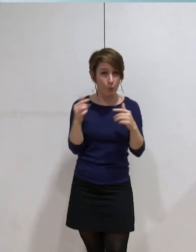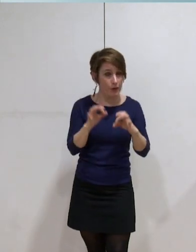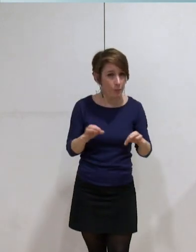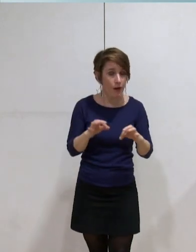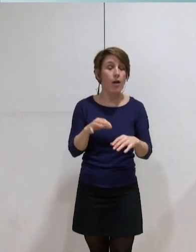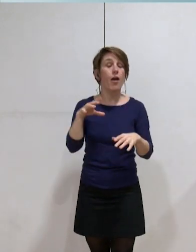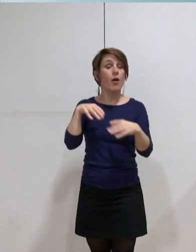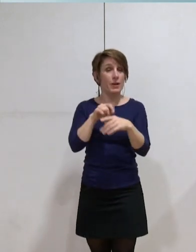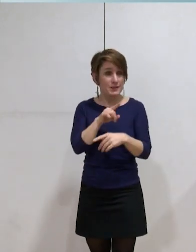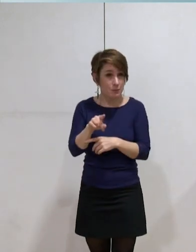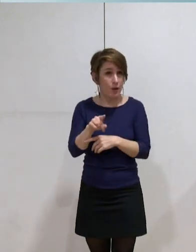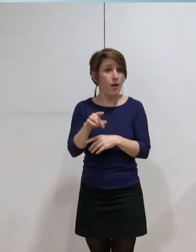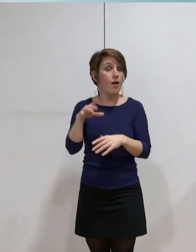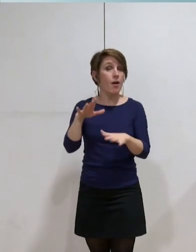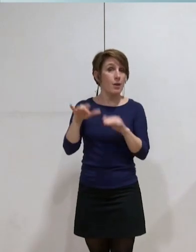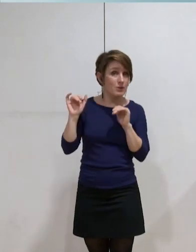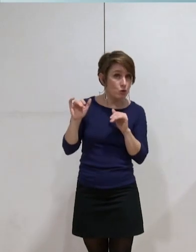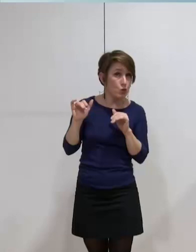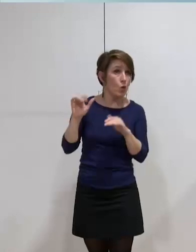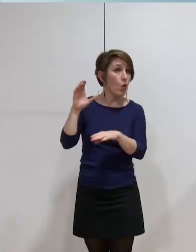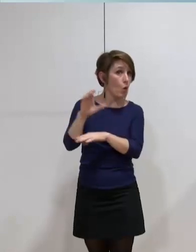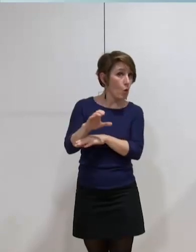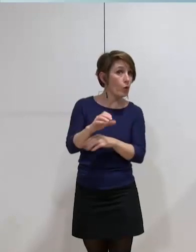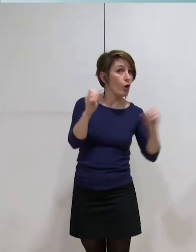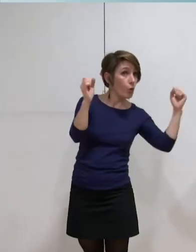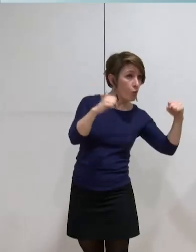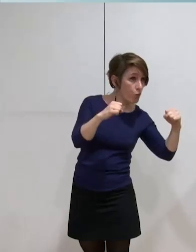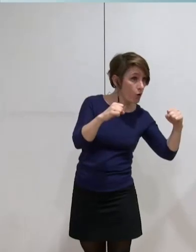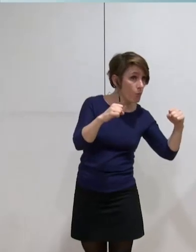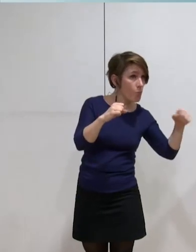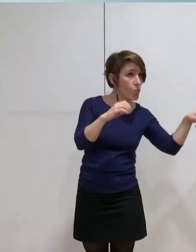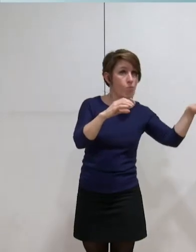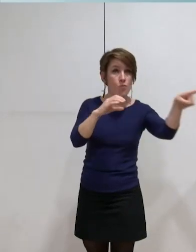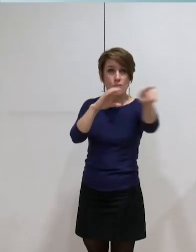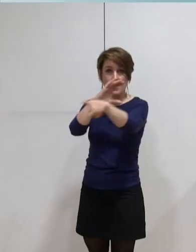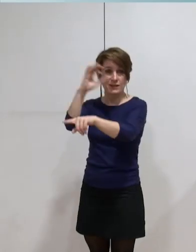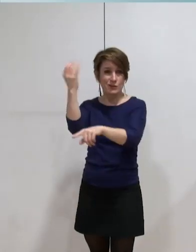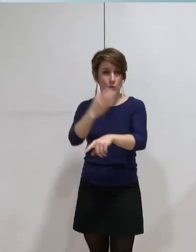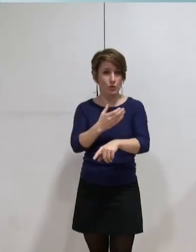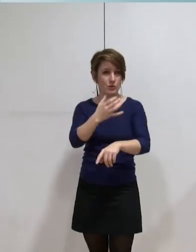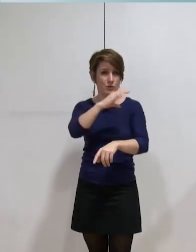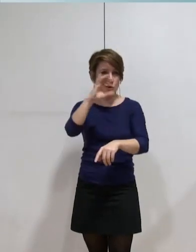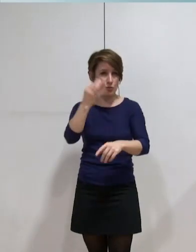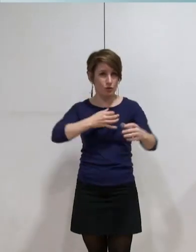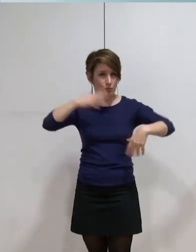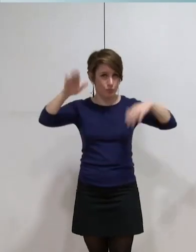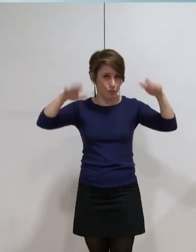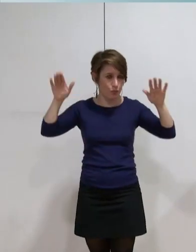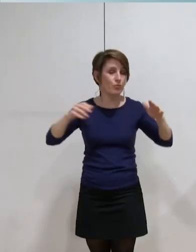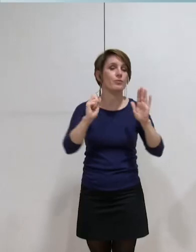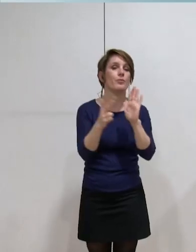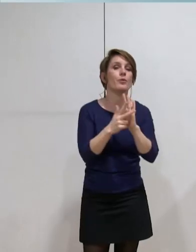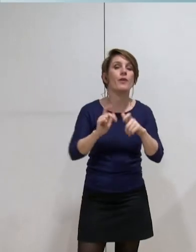s'abstient qui vote contre qui vote pour unanimité délibération adopté